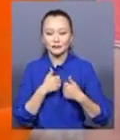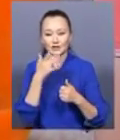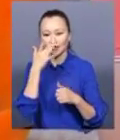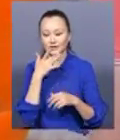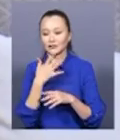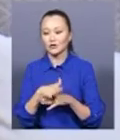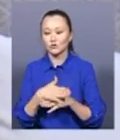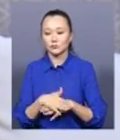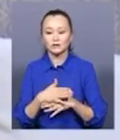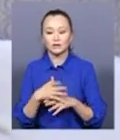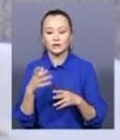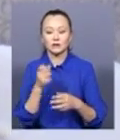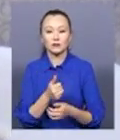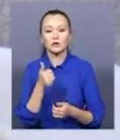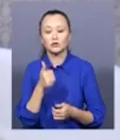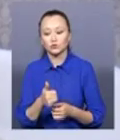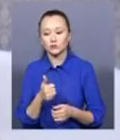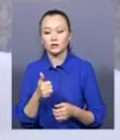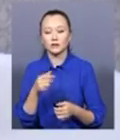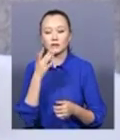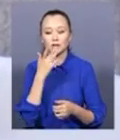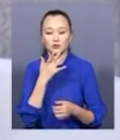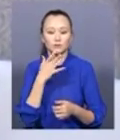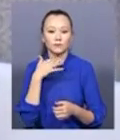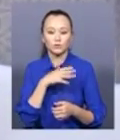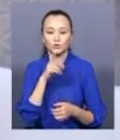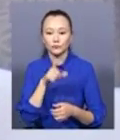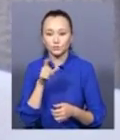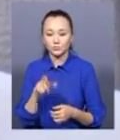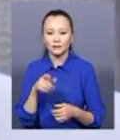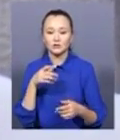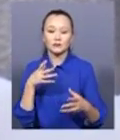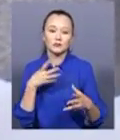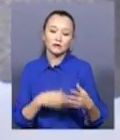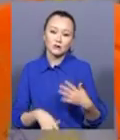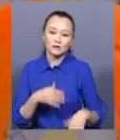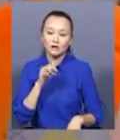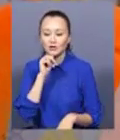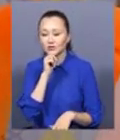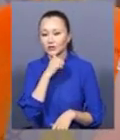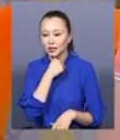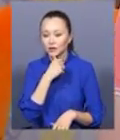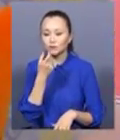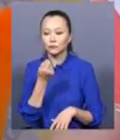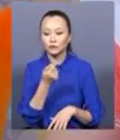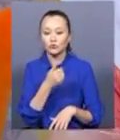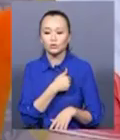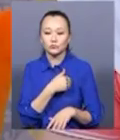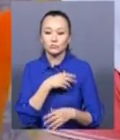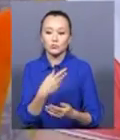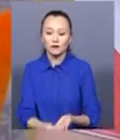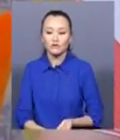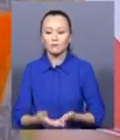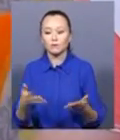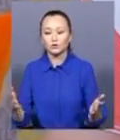на улице. Лето, отличное, хорошая пора, но летом многие люди начинают расслабляться, лениться немножко, хочется поваляться